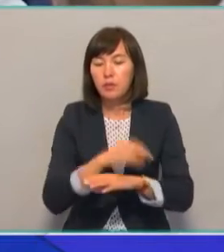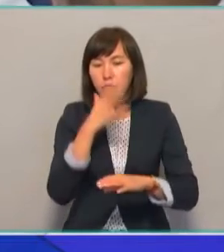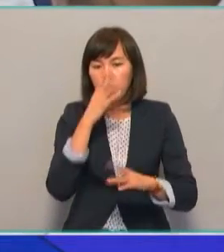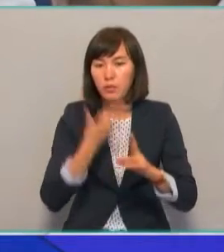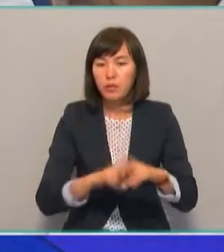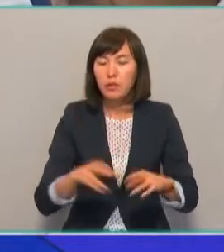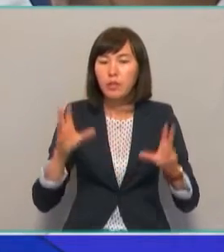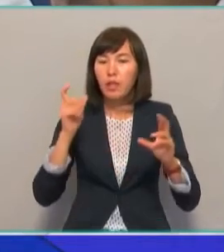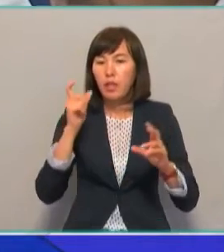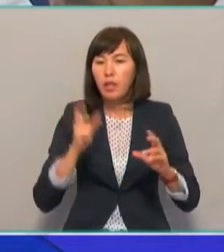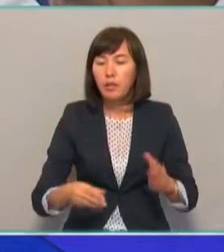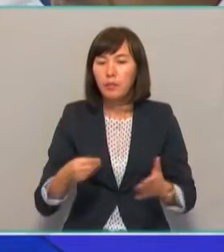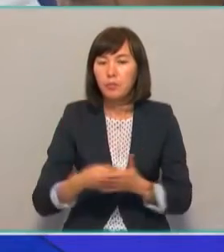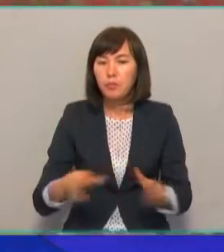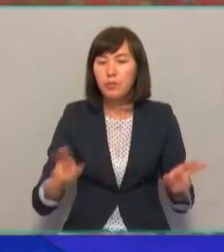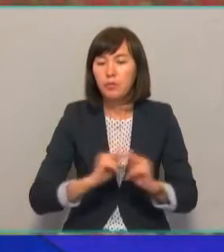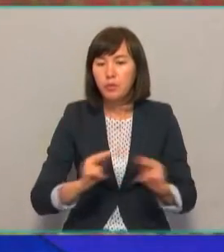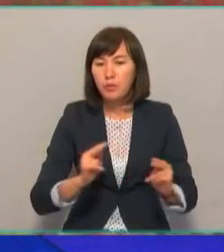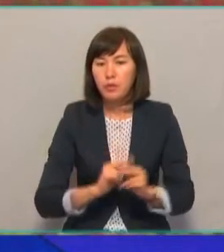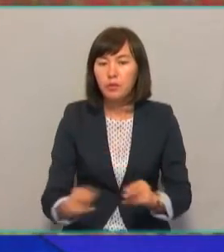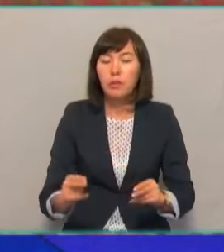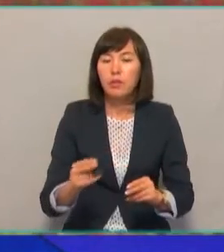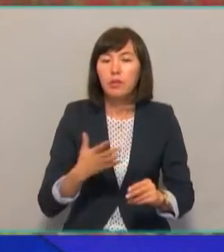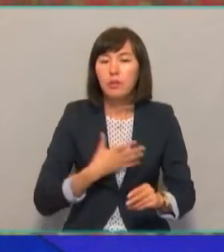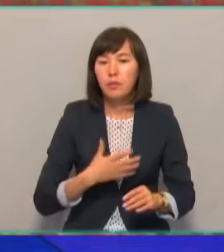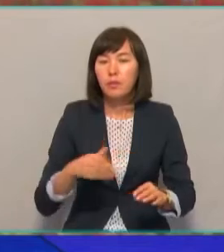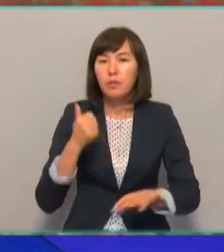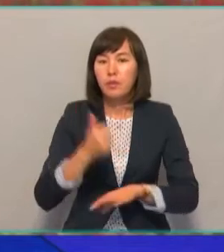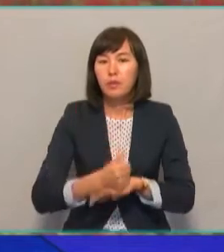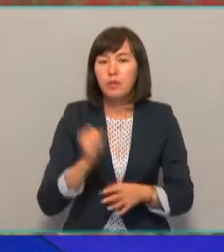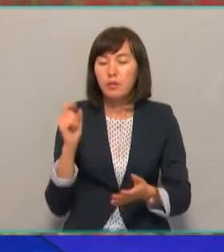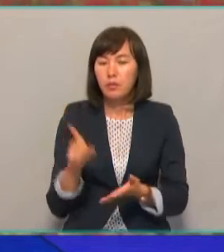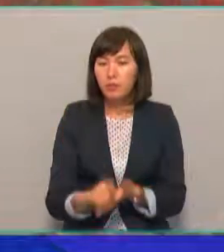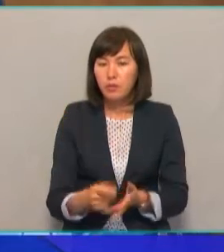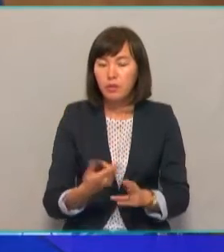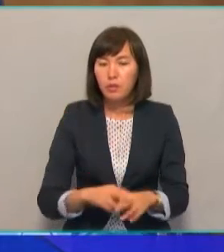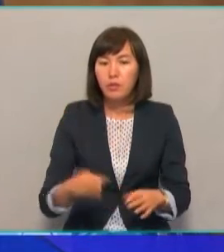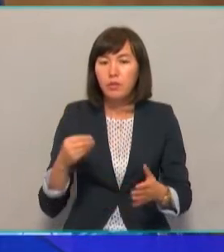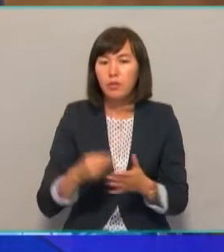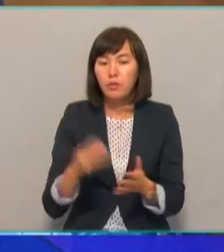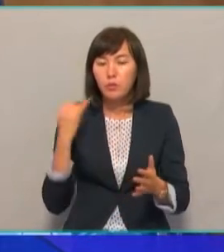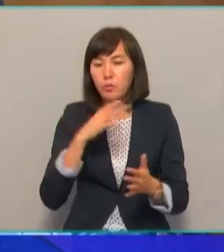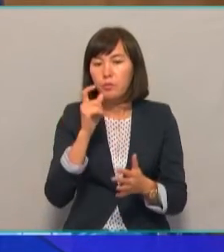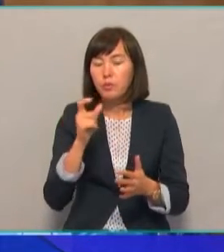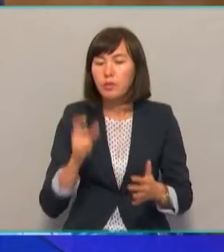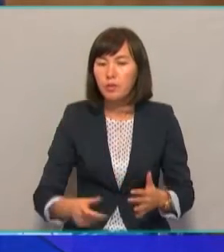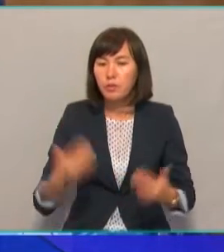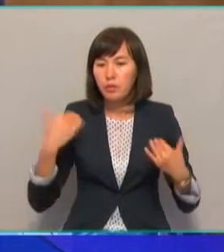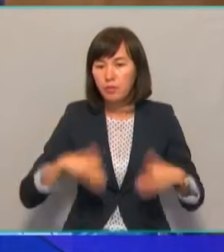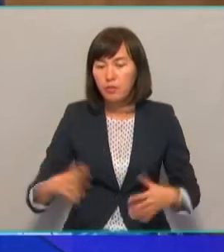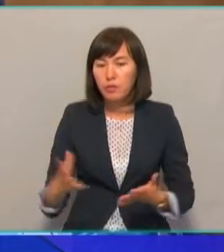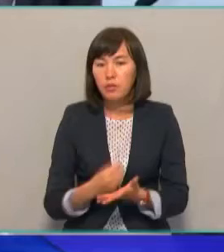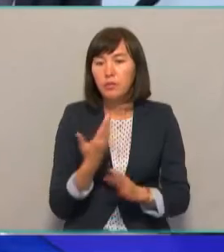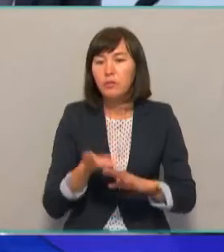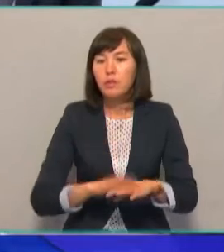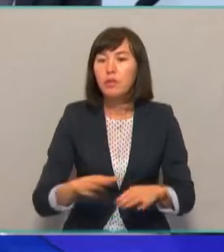заманында осы адами құндылықтарымызды бойымызда жоғалтпай ұстау біздің басты міндетіміз. Мұндай құндылық көптеген халықтардың бойынан табу